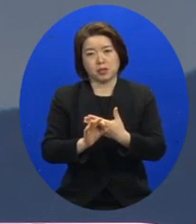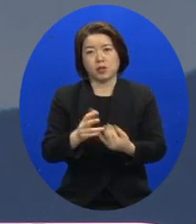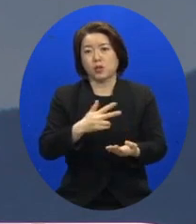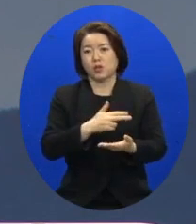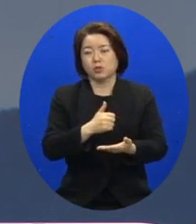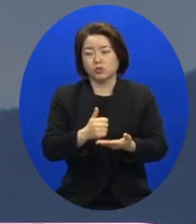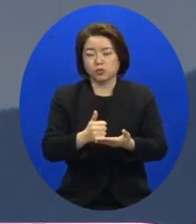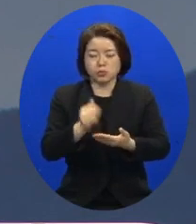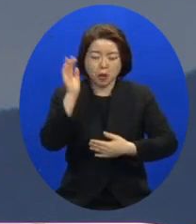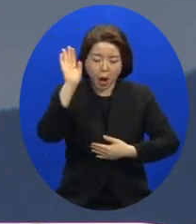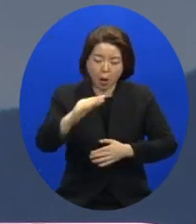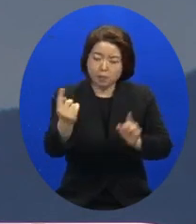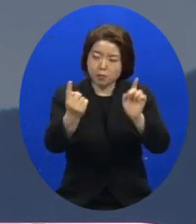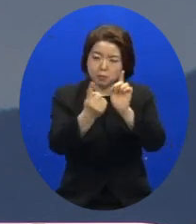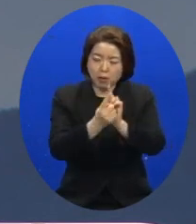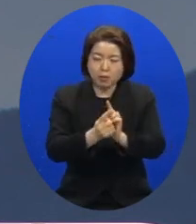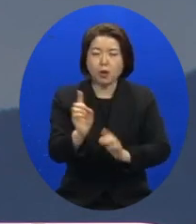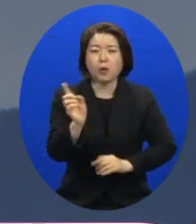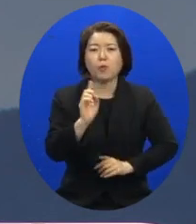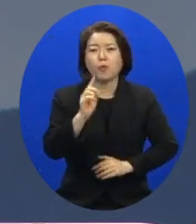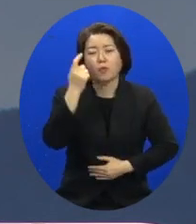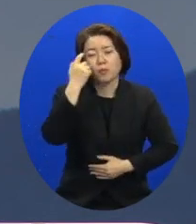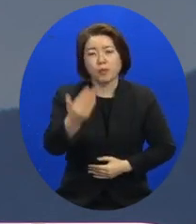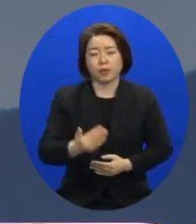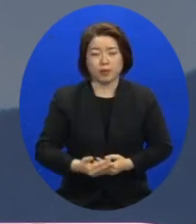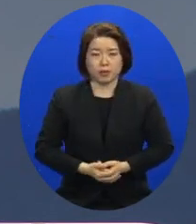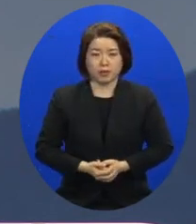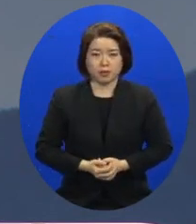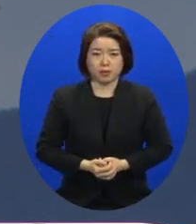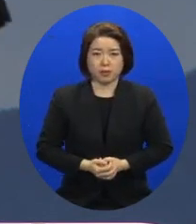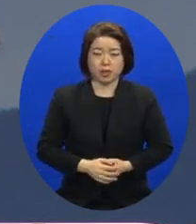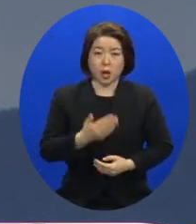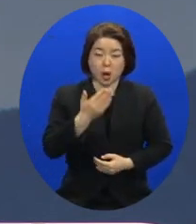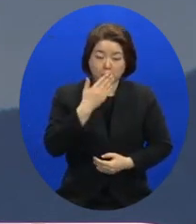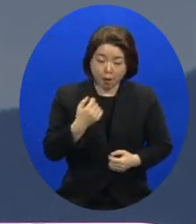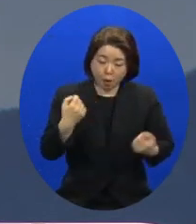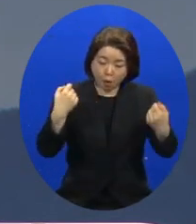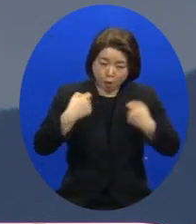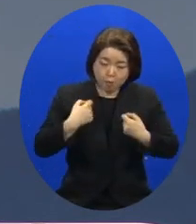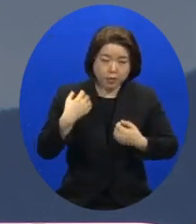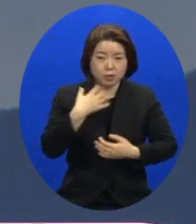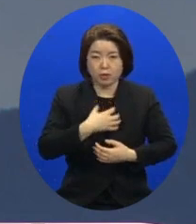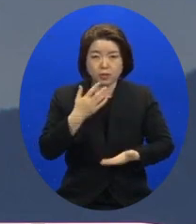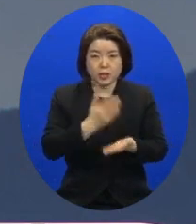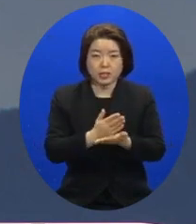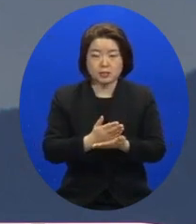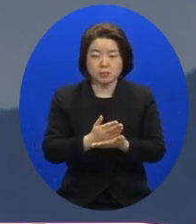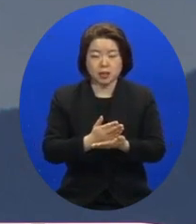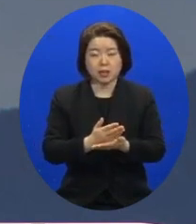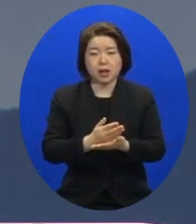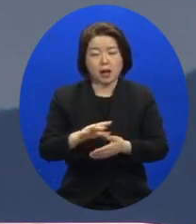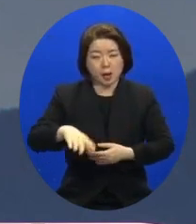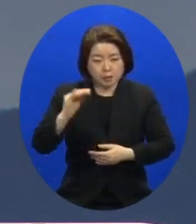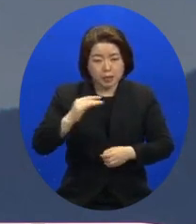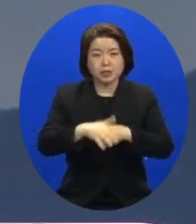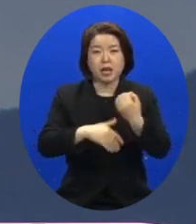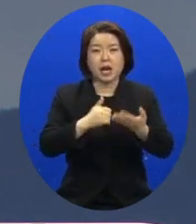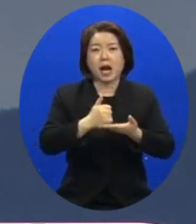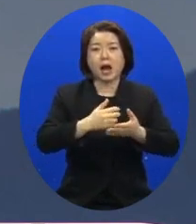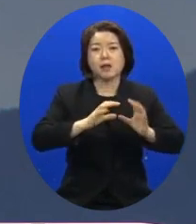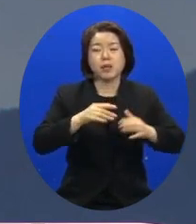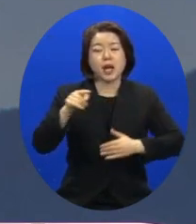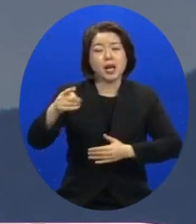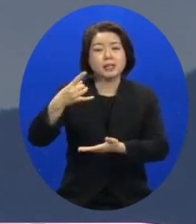주님 무슨 면목으로 만나 뵐 거예요? 먹고 있는 거 걱정하지 마, 염려하지 마. 먼저 하나님의 나라와